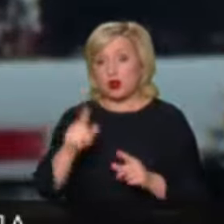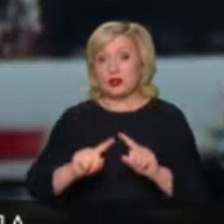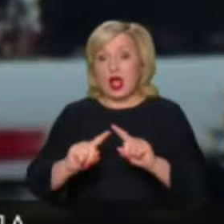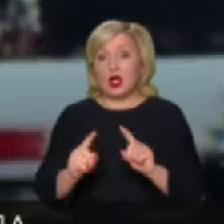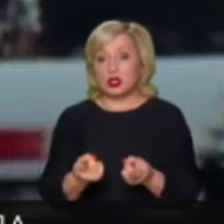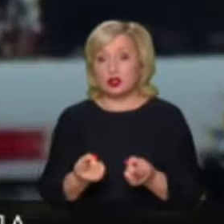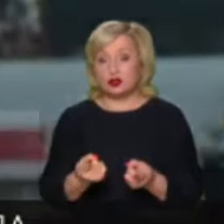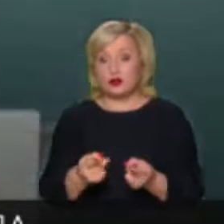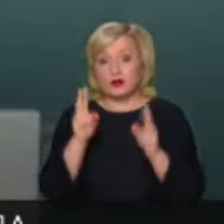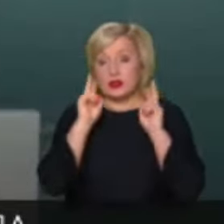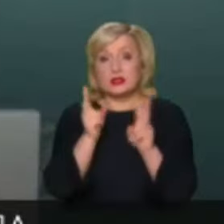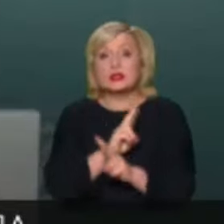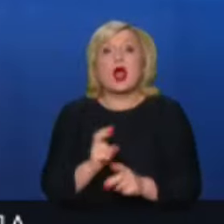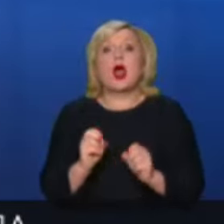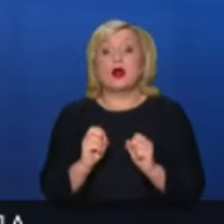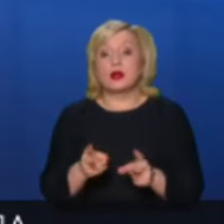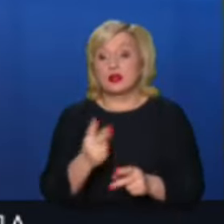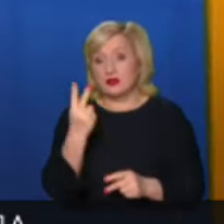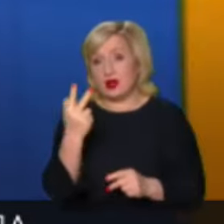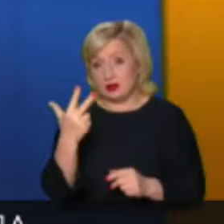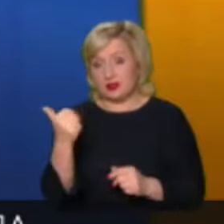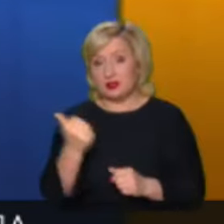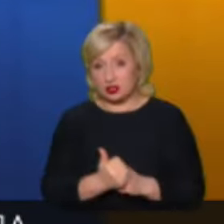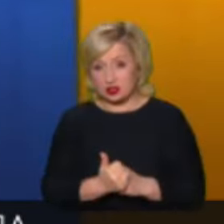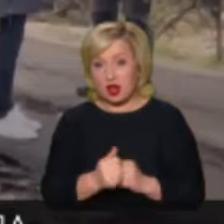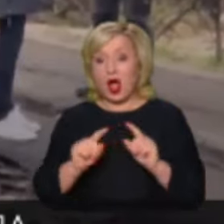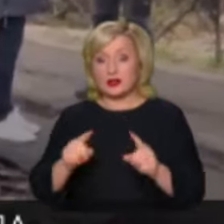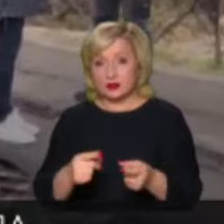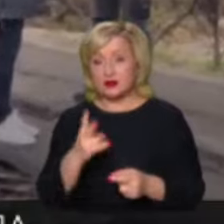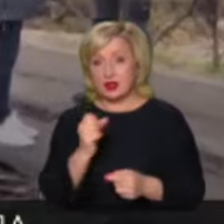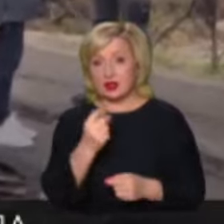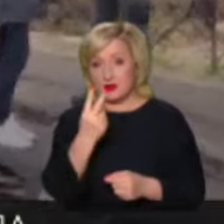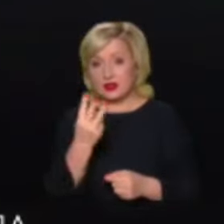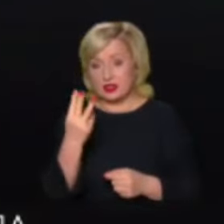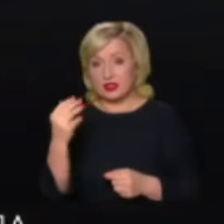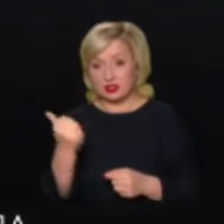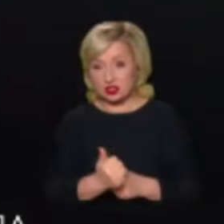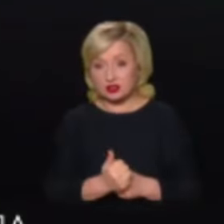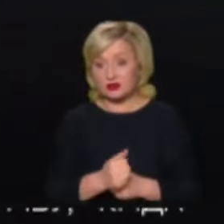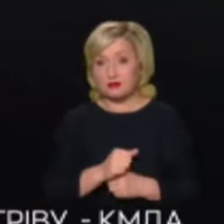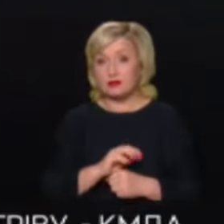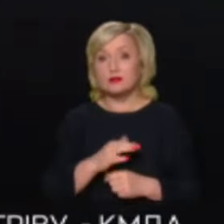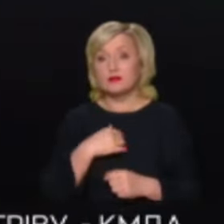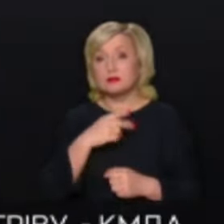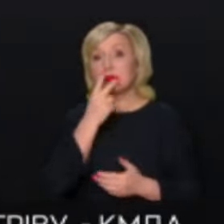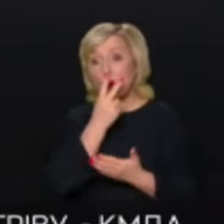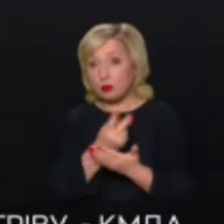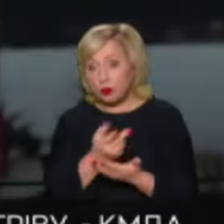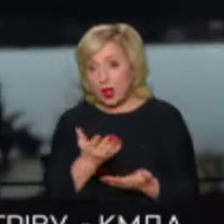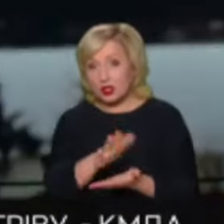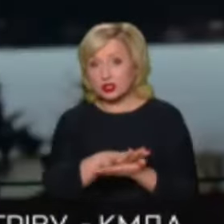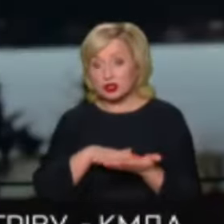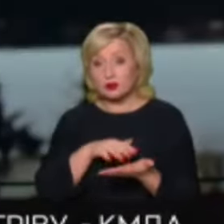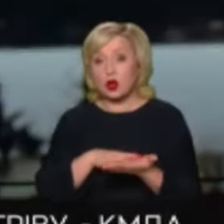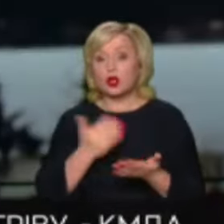Не знаю, як він це... На 2-3 тижні? Що-що? Арештував на 2-3 тижні? Це ми побачимо. Можливо, його